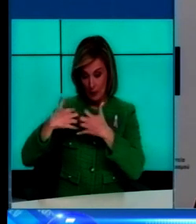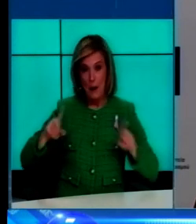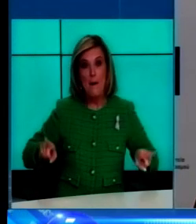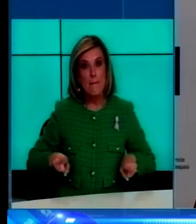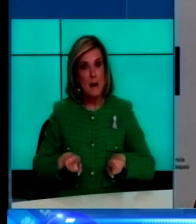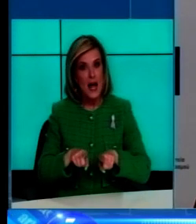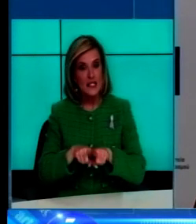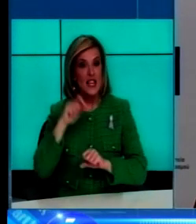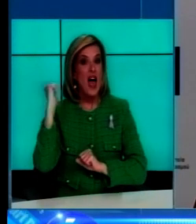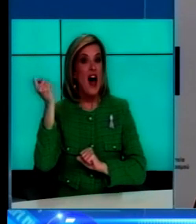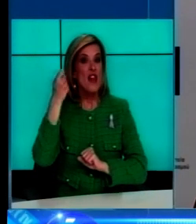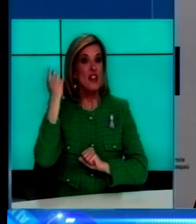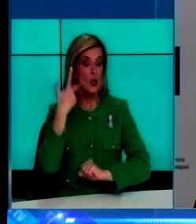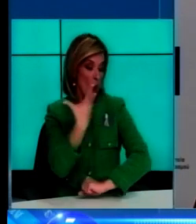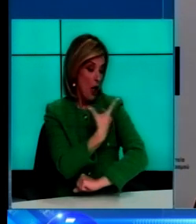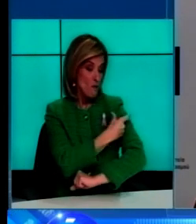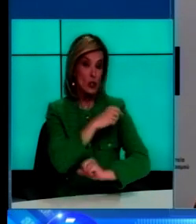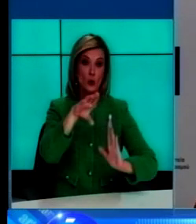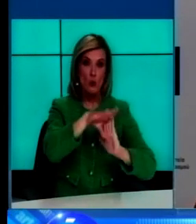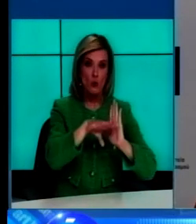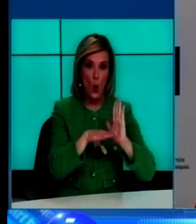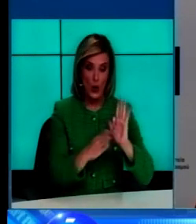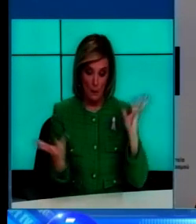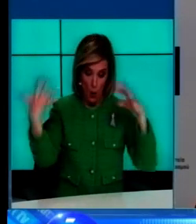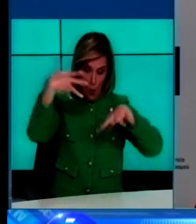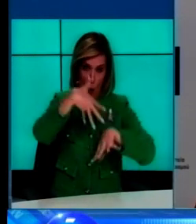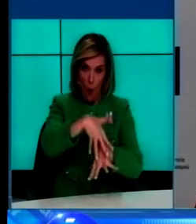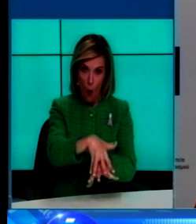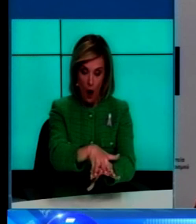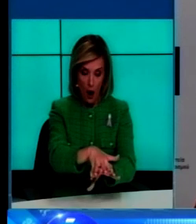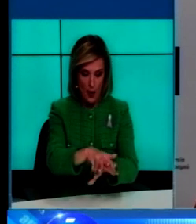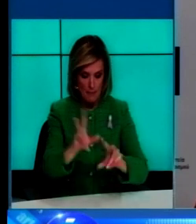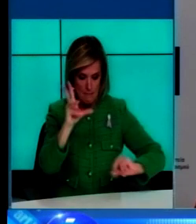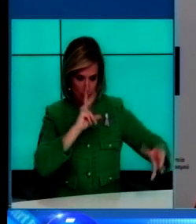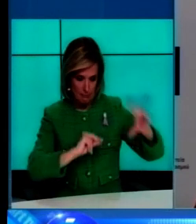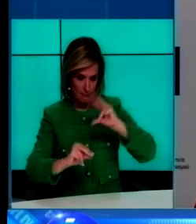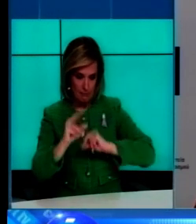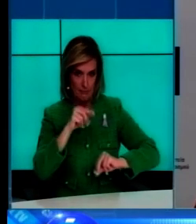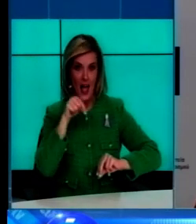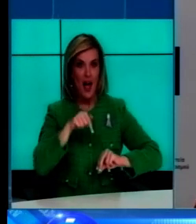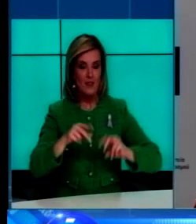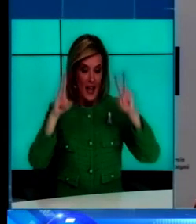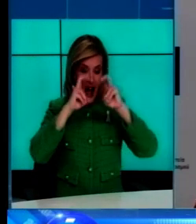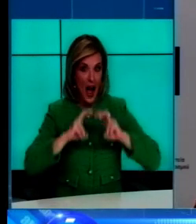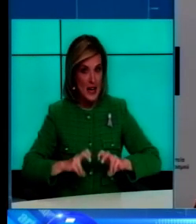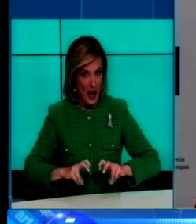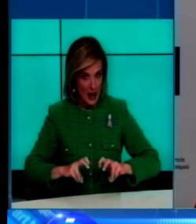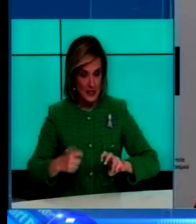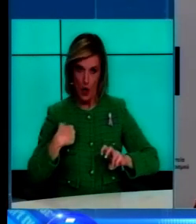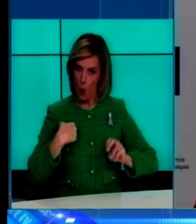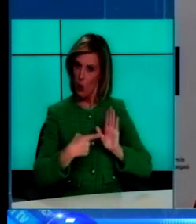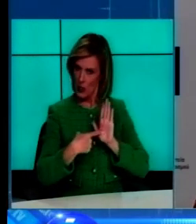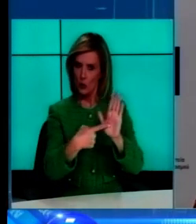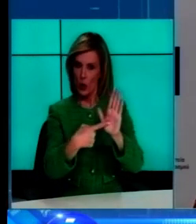Μητρό για την νόσο COVID-19. Η ανάλυση που θα σας δείξω αφορά όλα τα εμβόλια συνολικά και